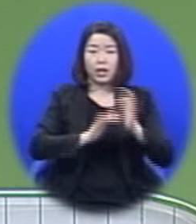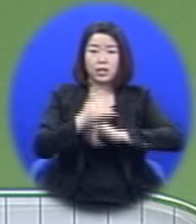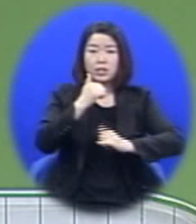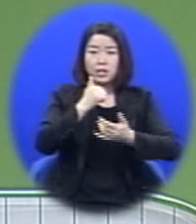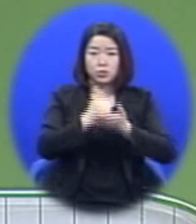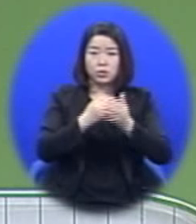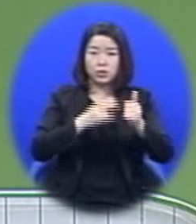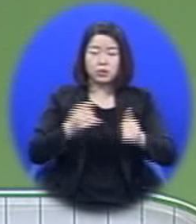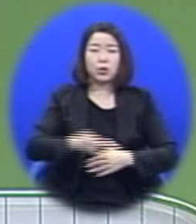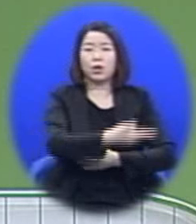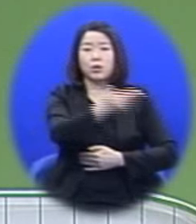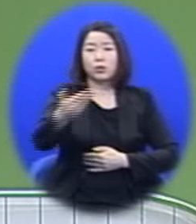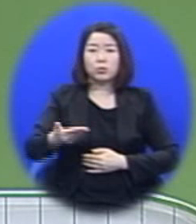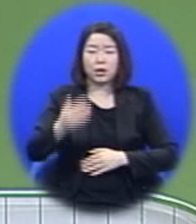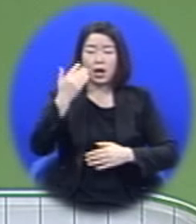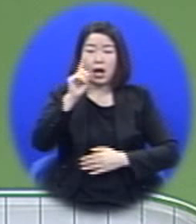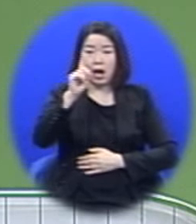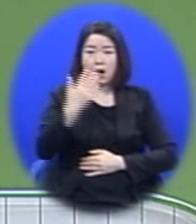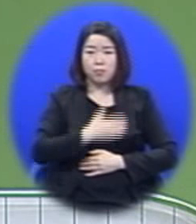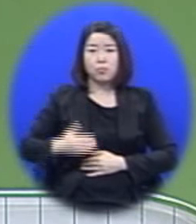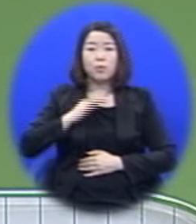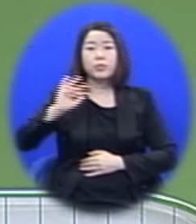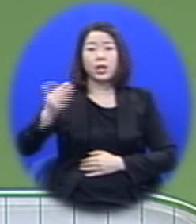예수님께서 여러분과 한 몸 되기를 원하십니다.